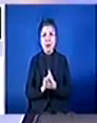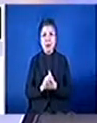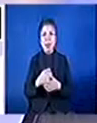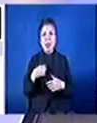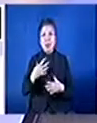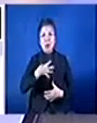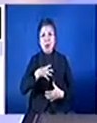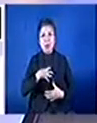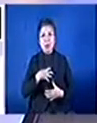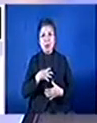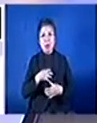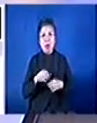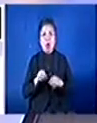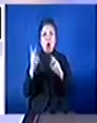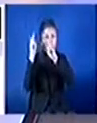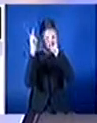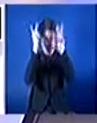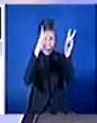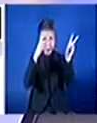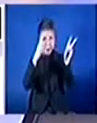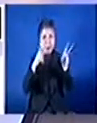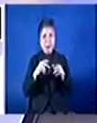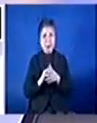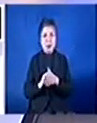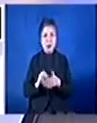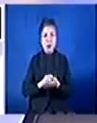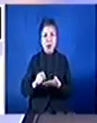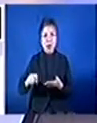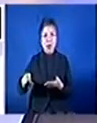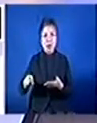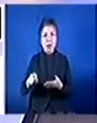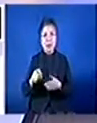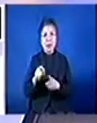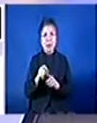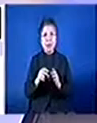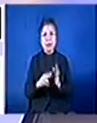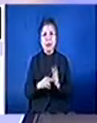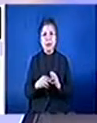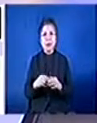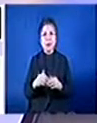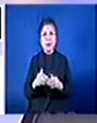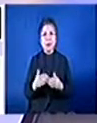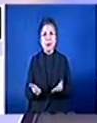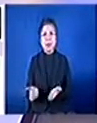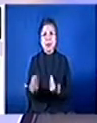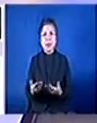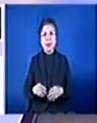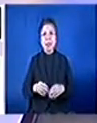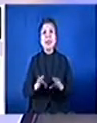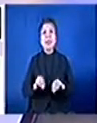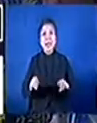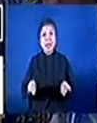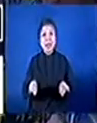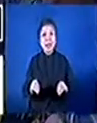memiliki konsep sekolah link and match, di mana kita hadirkan penyedia lapangan kerja